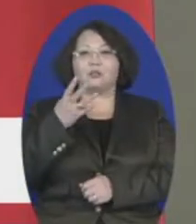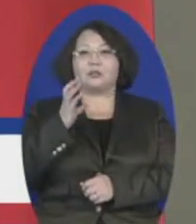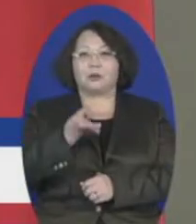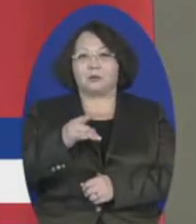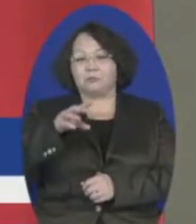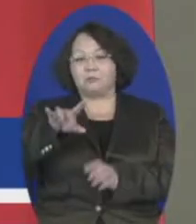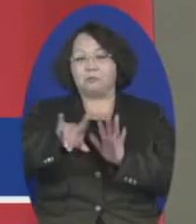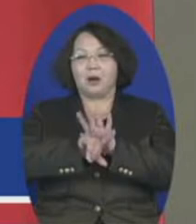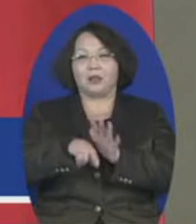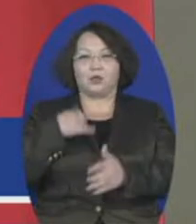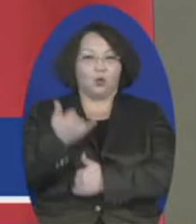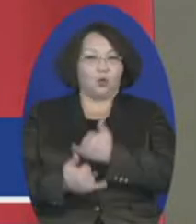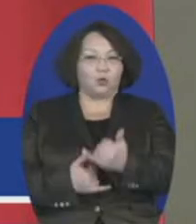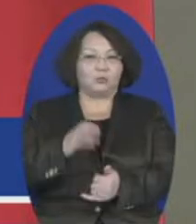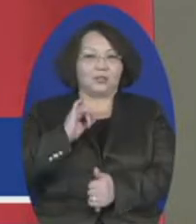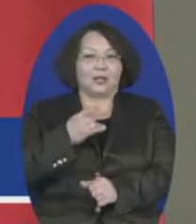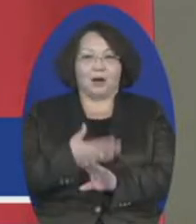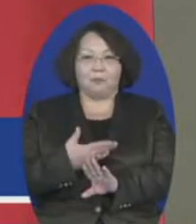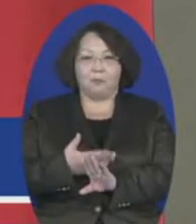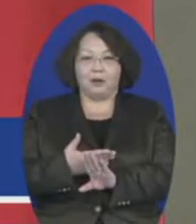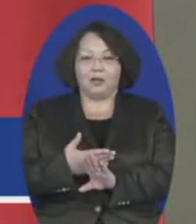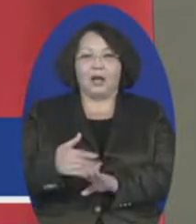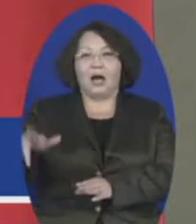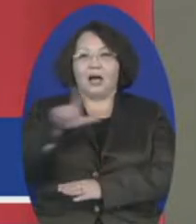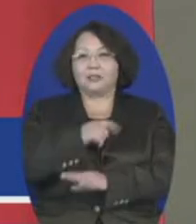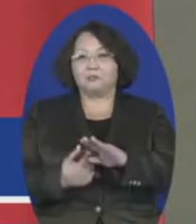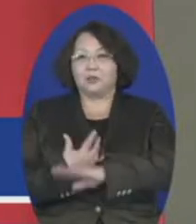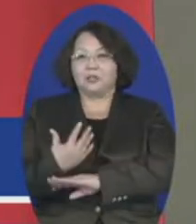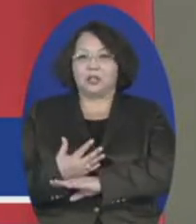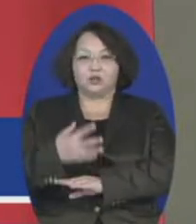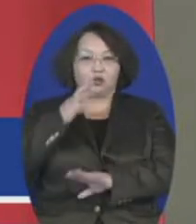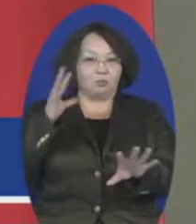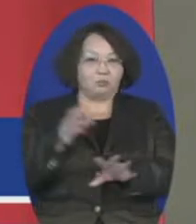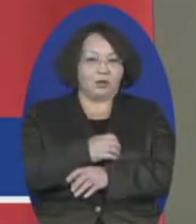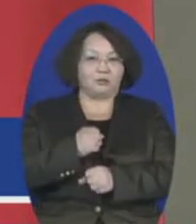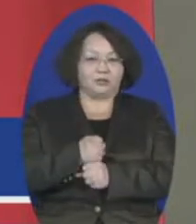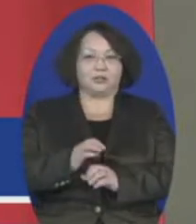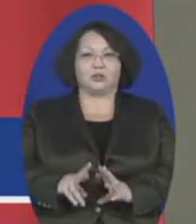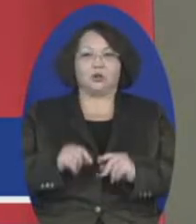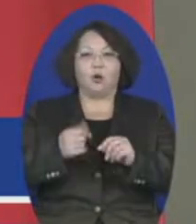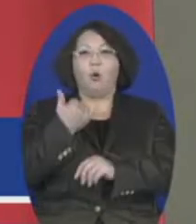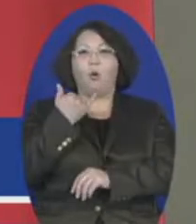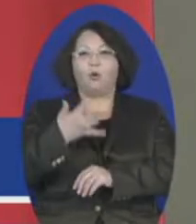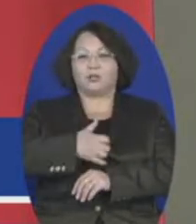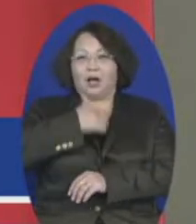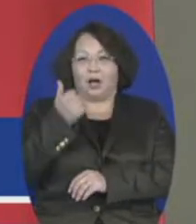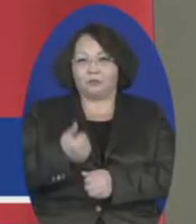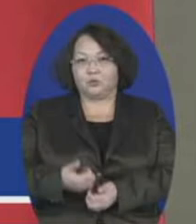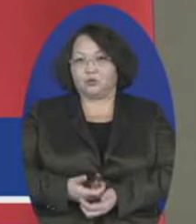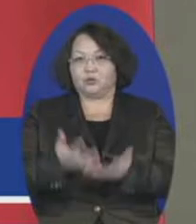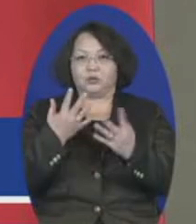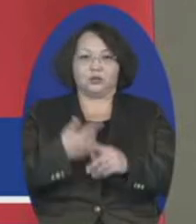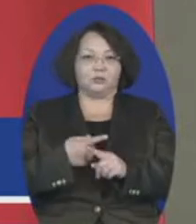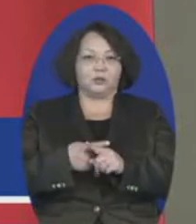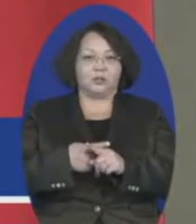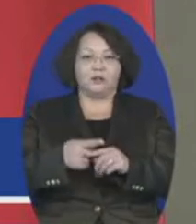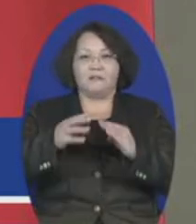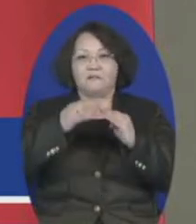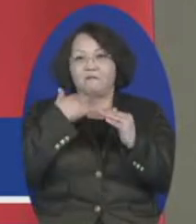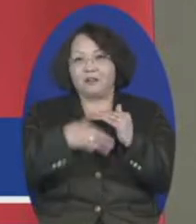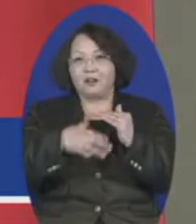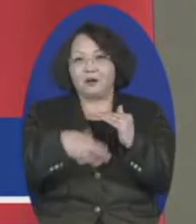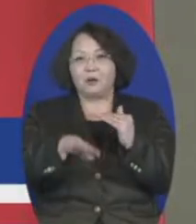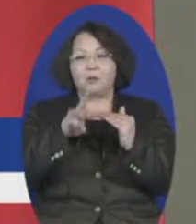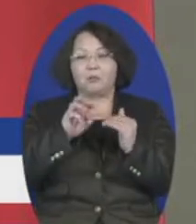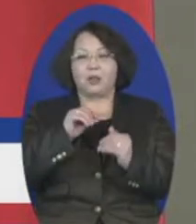санг хамгаалах, бэлчээр менежментийг сайжруулах, усан хангамжийг нэмэгдүүлэх, эрчимдсэн мал аж ахуй тохиромжтой